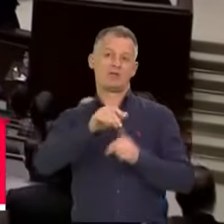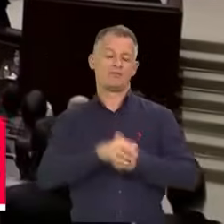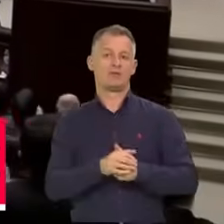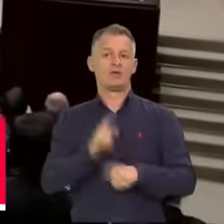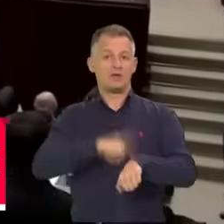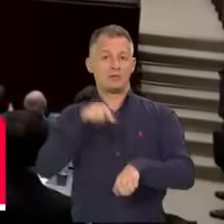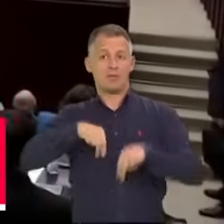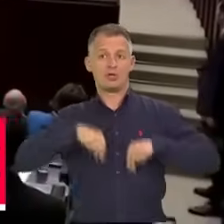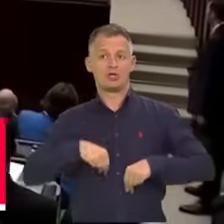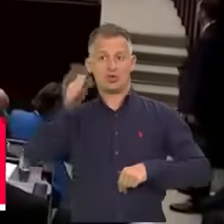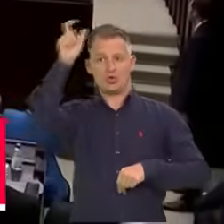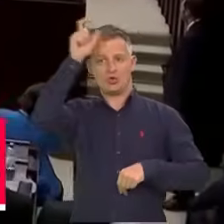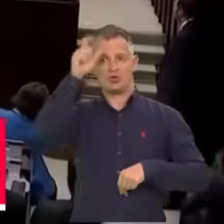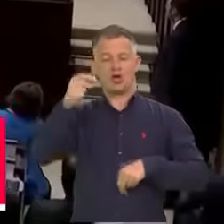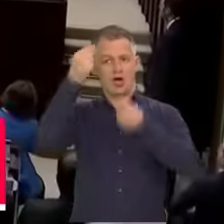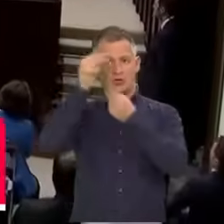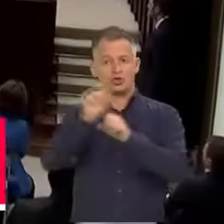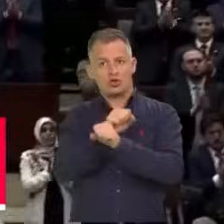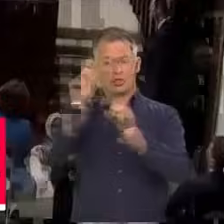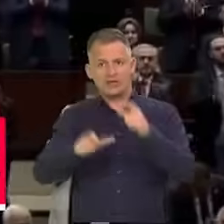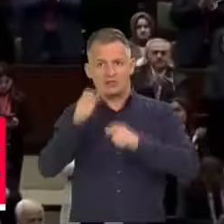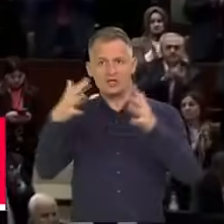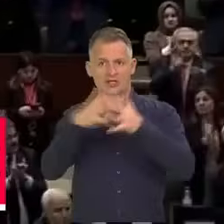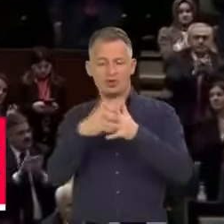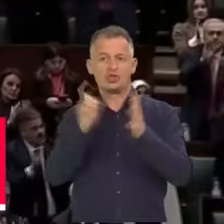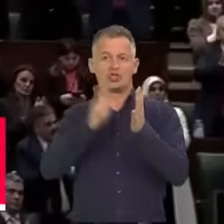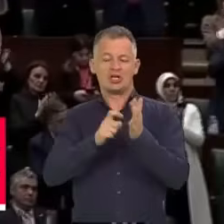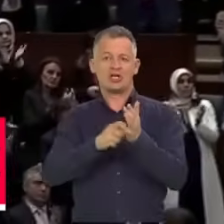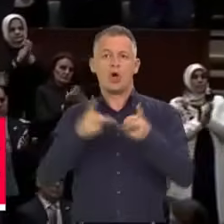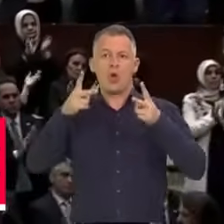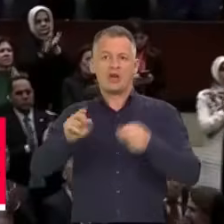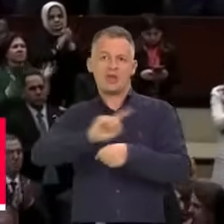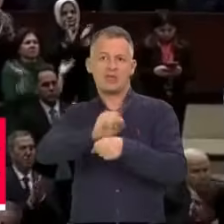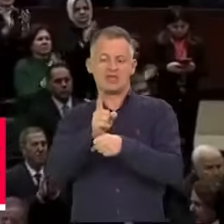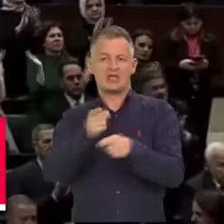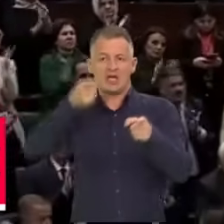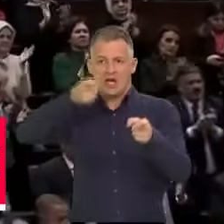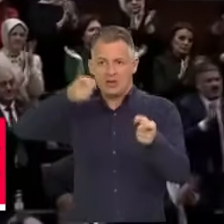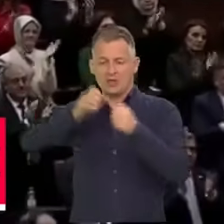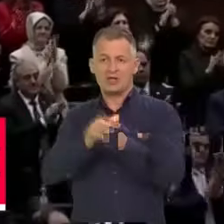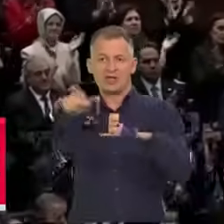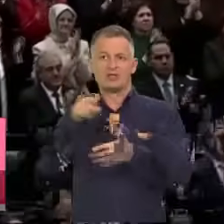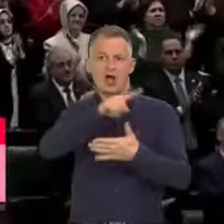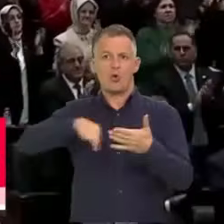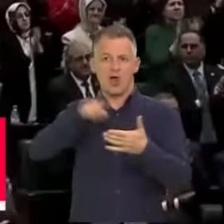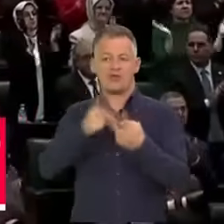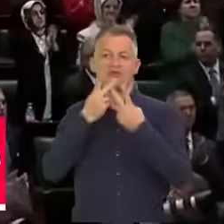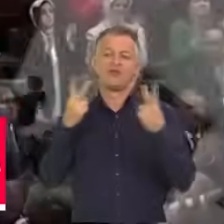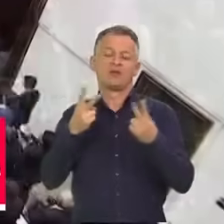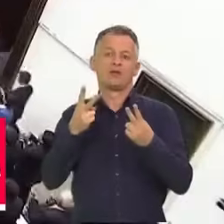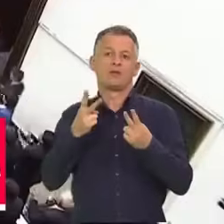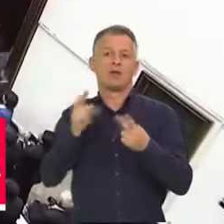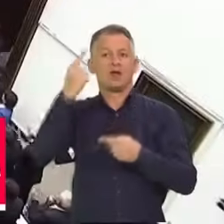tot acest timp, președintele Turciei face declarații șocante despre război și cere încetarea imediată a focului. El și-a anulat vizita